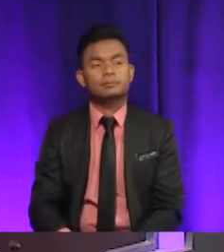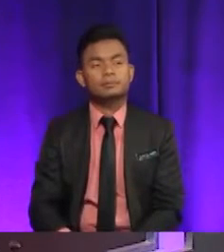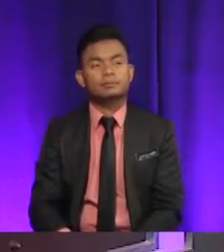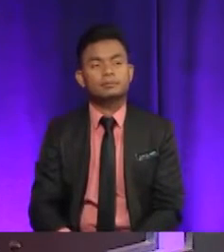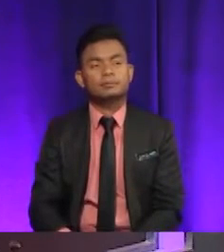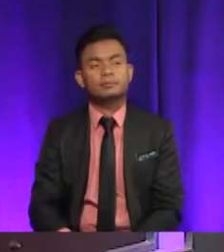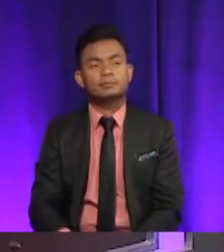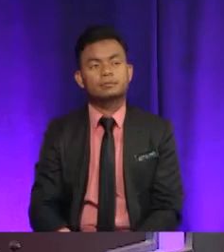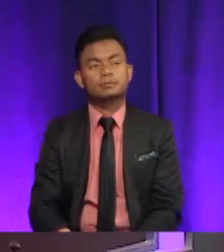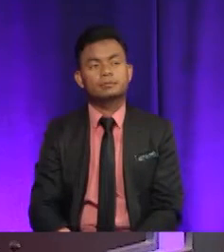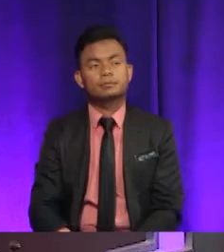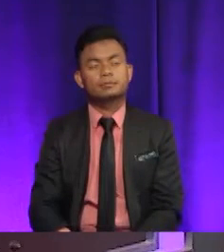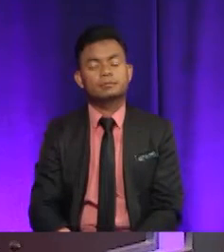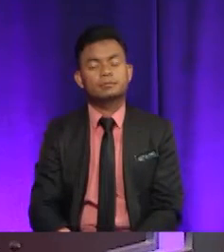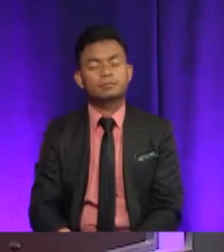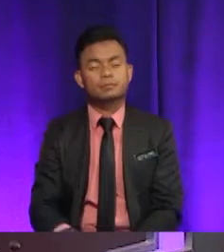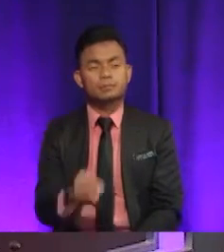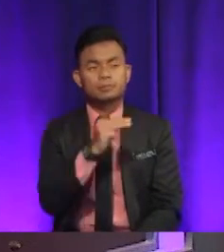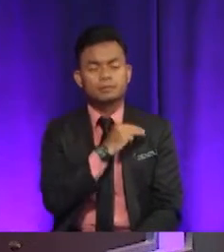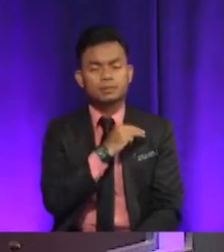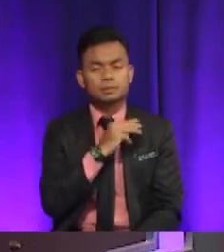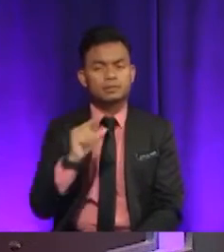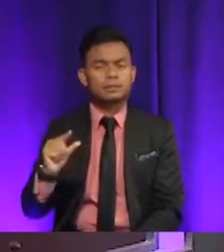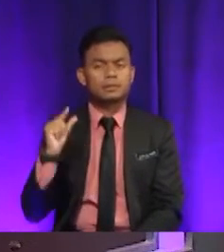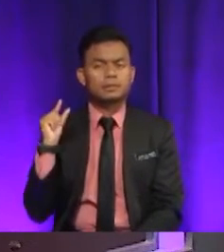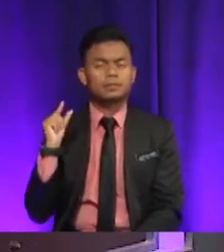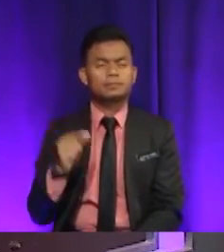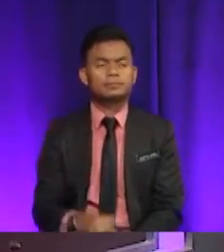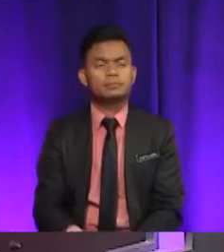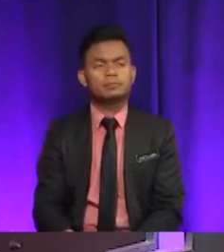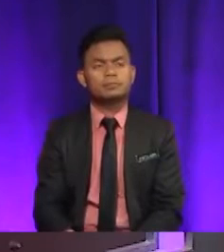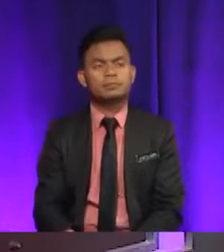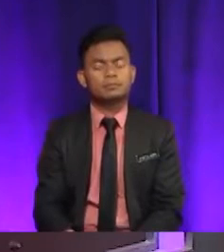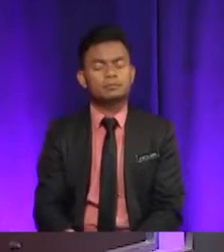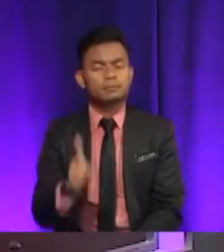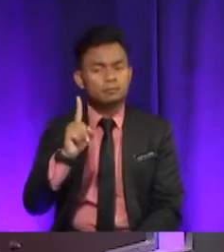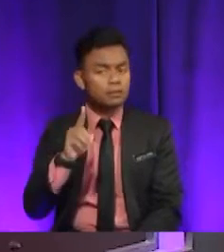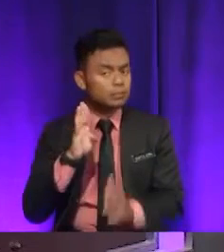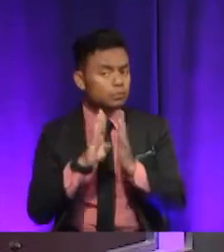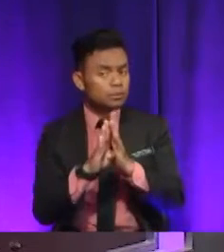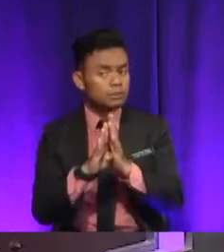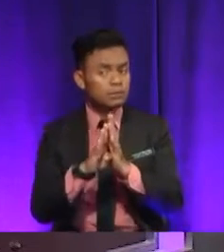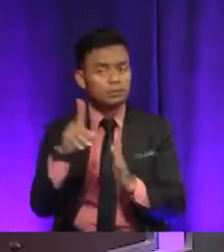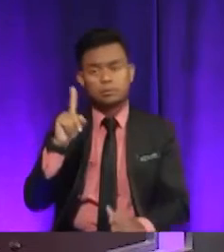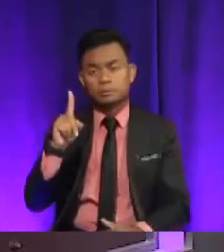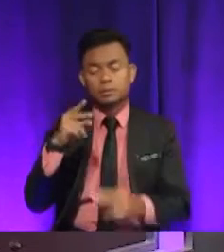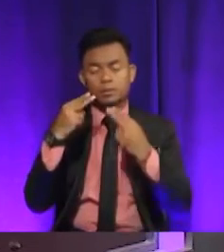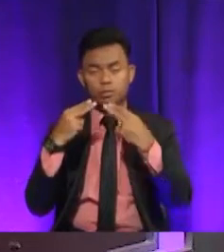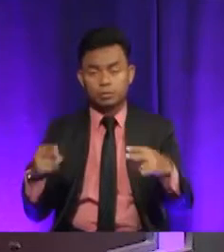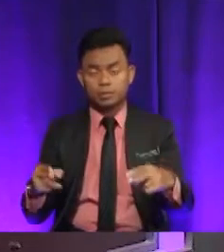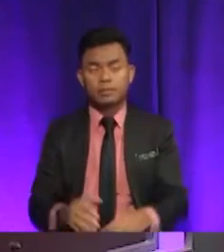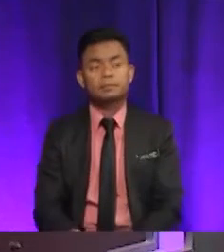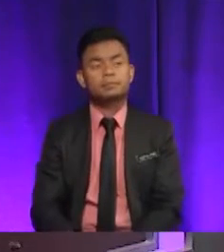unggul watak menteri dimana menteri tadi gigi Mana buktinya mana huraian dia kayak huraian